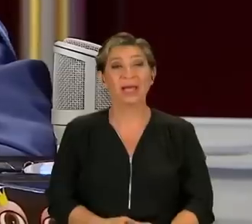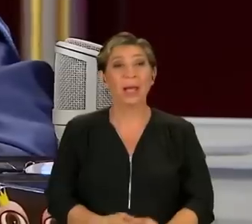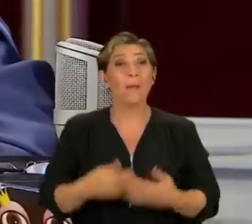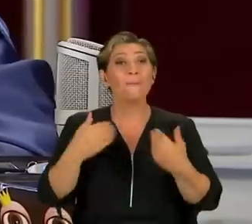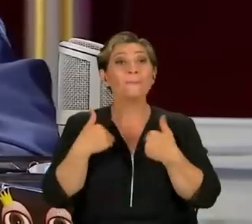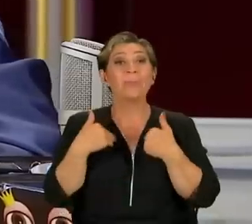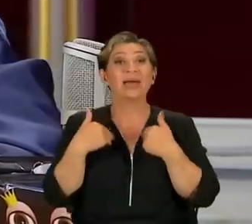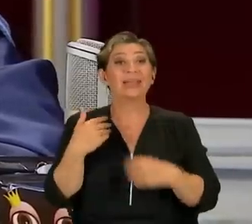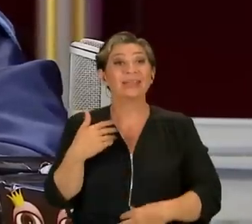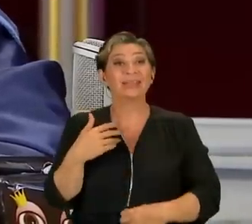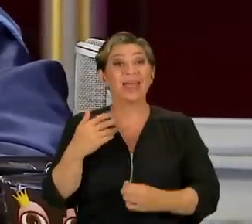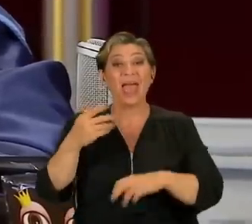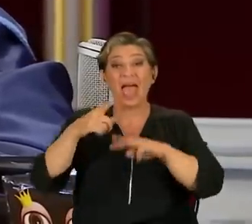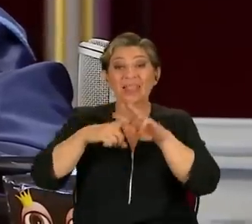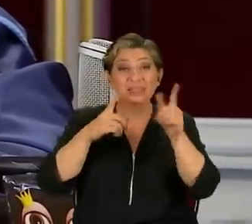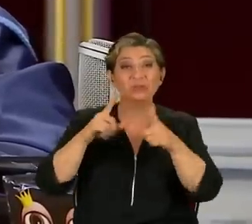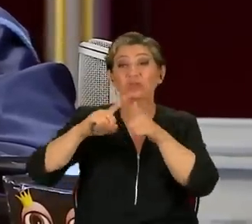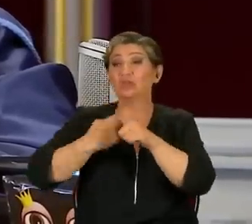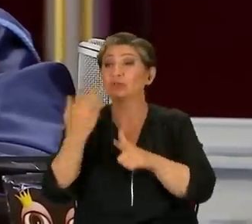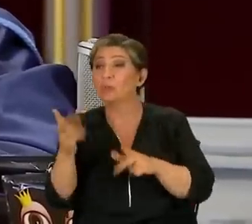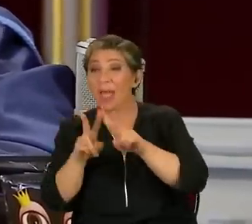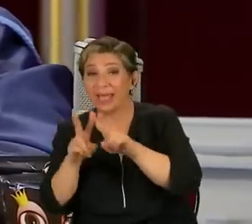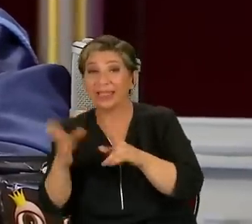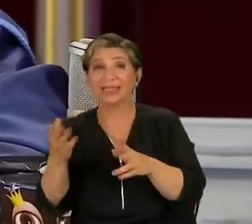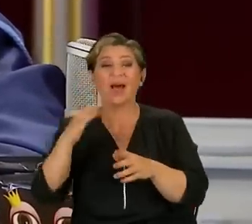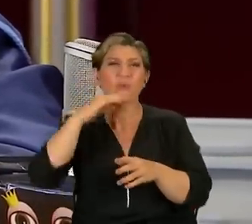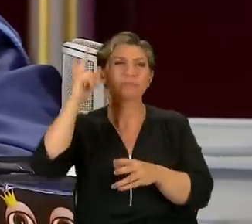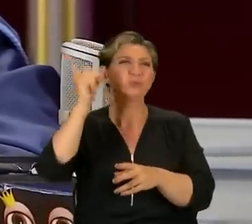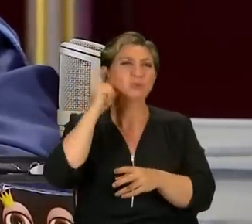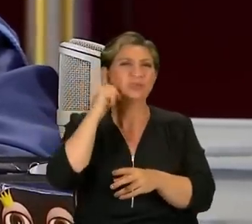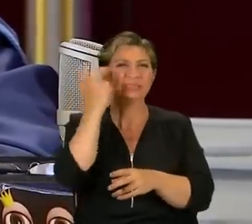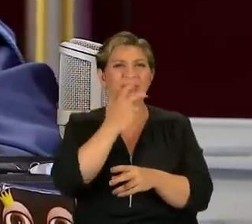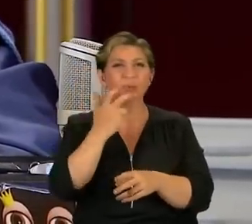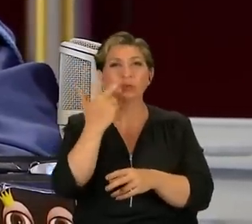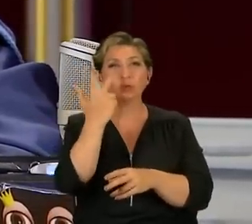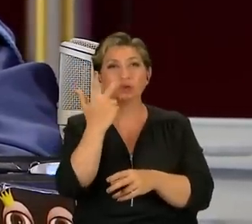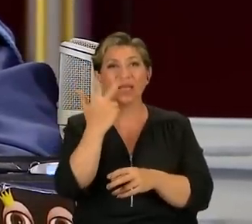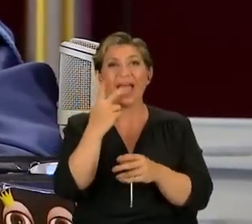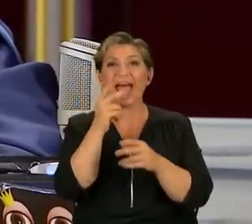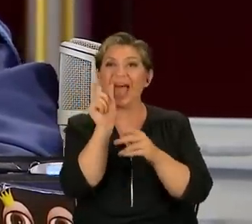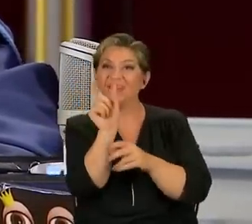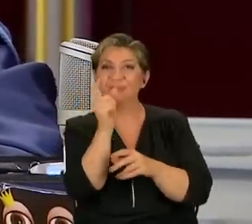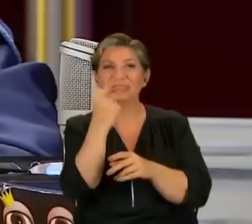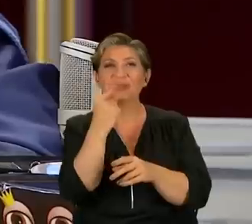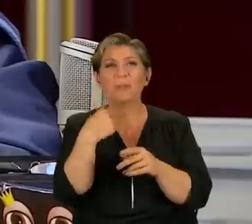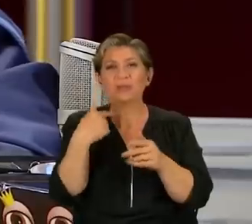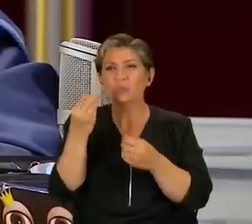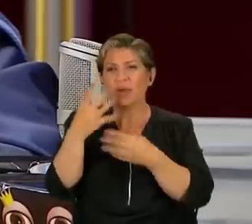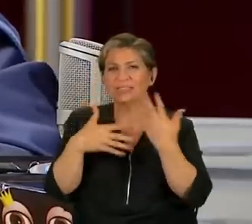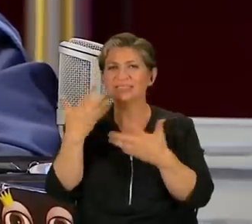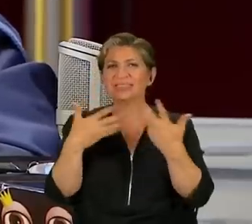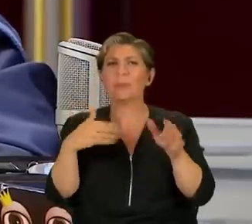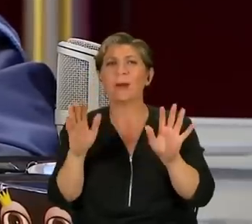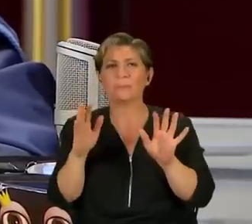Evet. Ben öyle Elton John'u, George Michael'ı, bir de üç harfli bir şey dedin orada. Onu pek